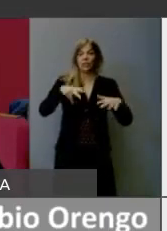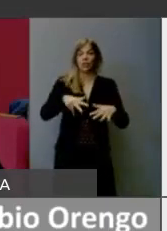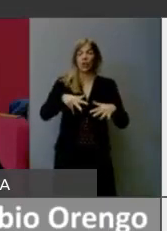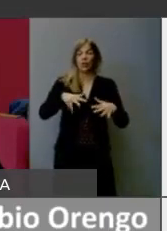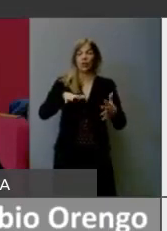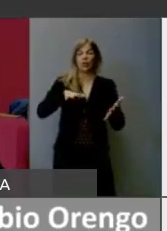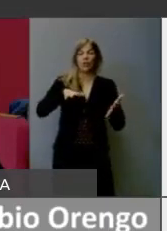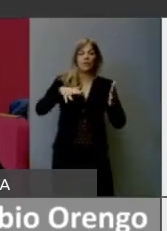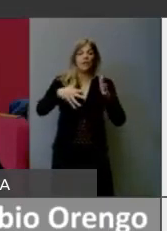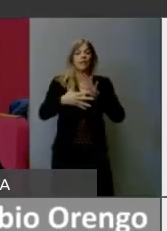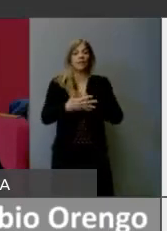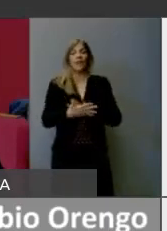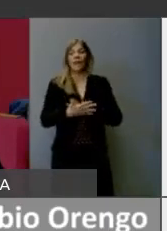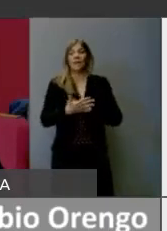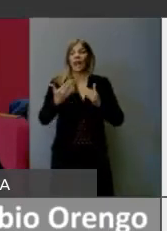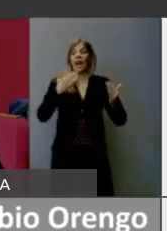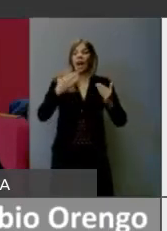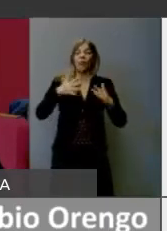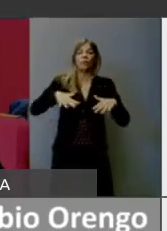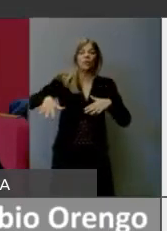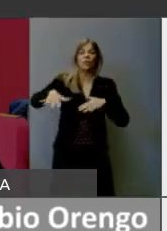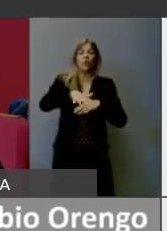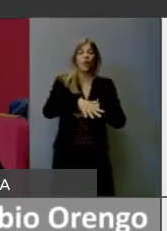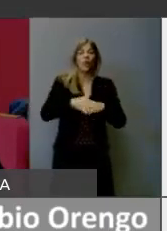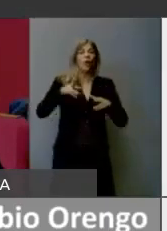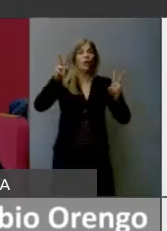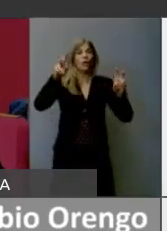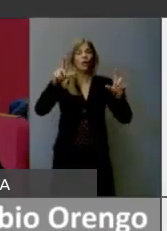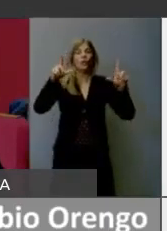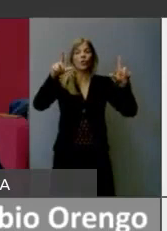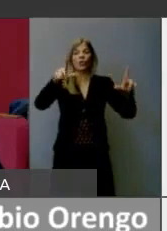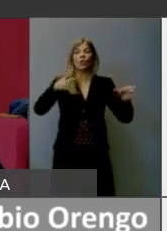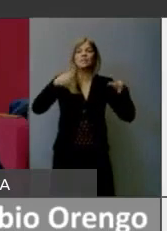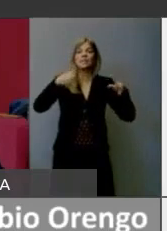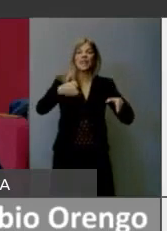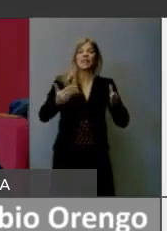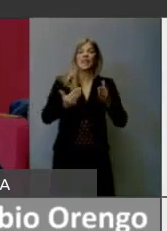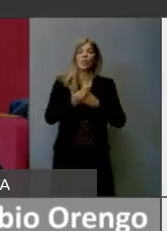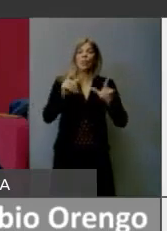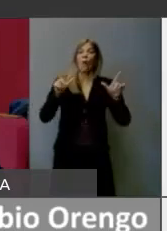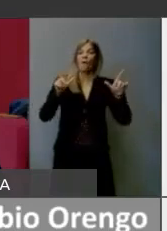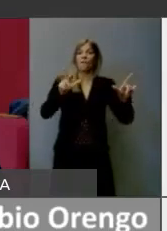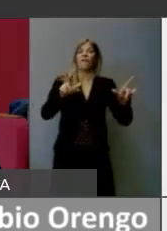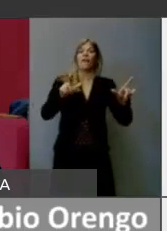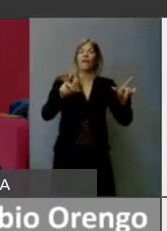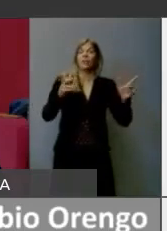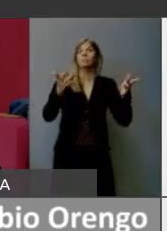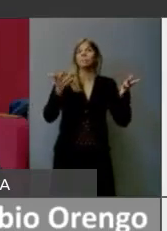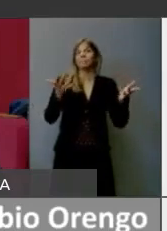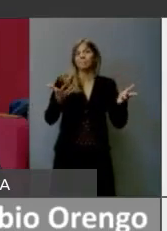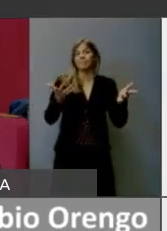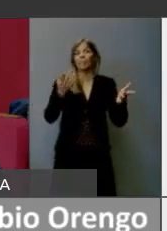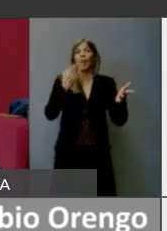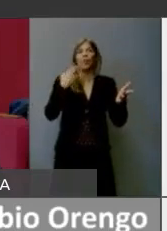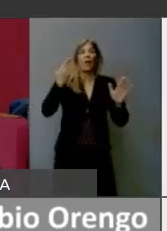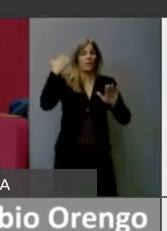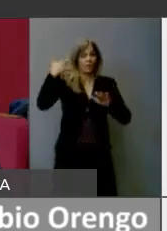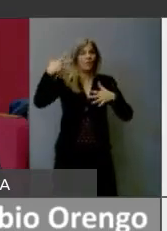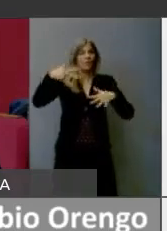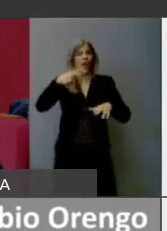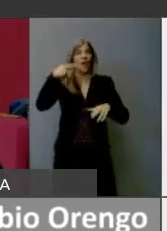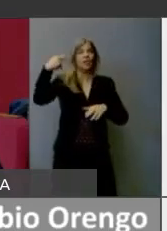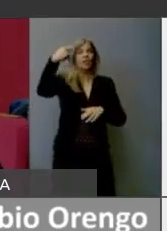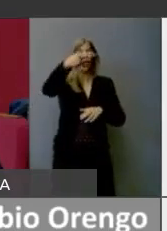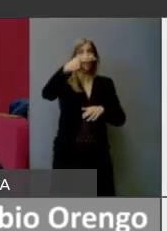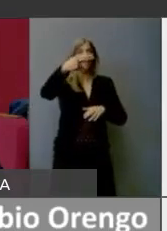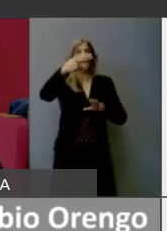Strada Nuova, quindi per quanto rappresentativo e significativo questa nuova intitolazione, è stata quindi rimossa